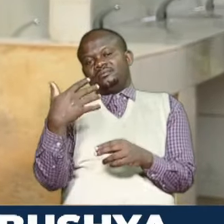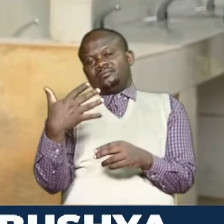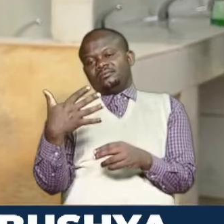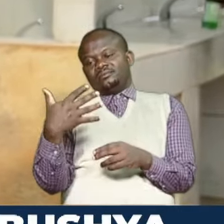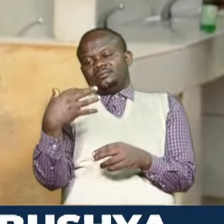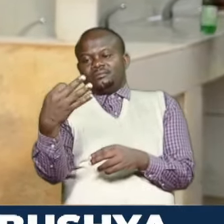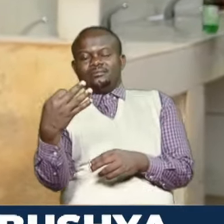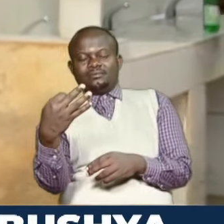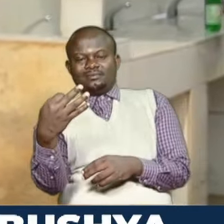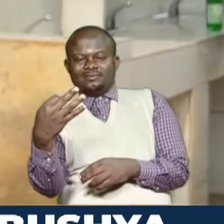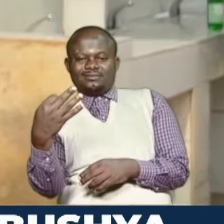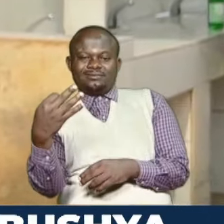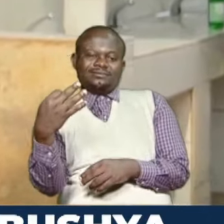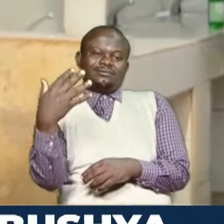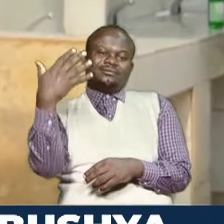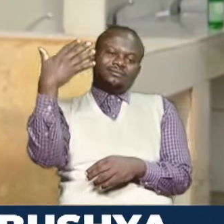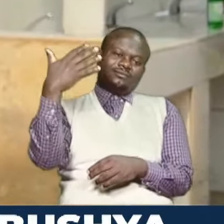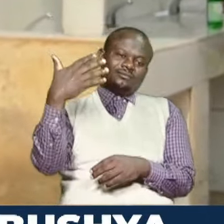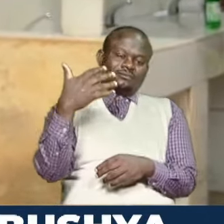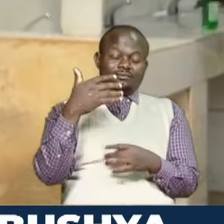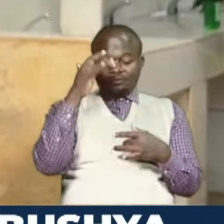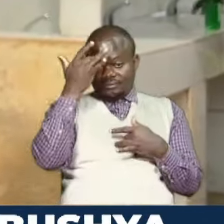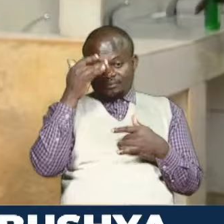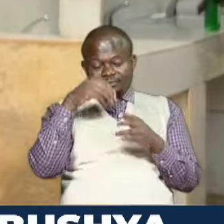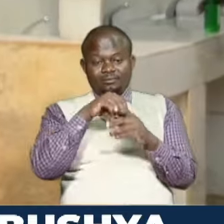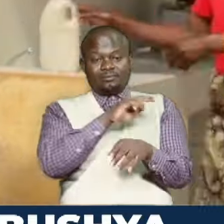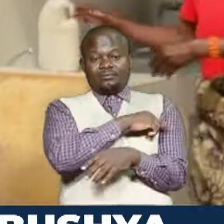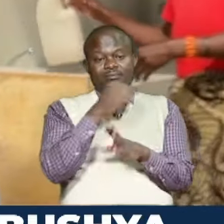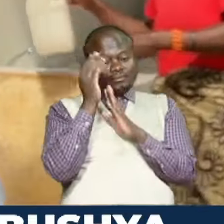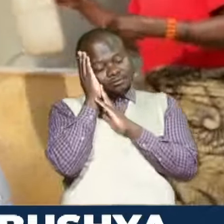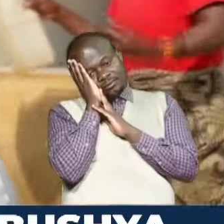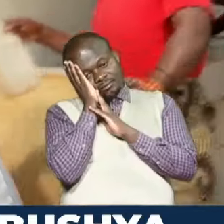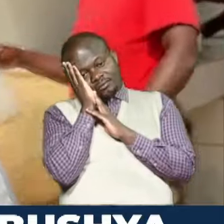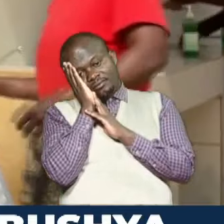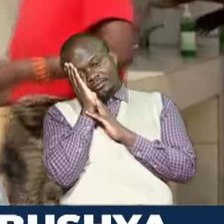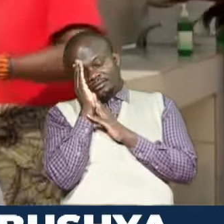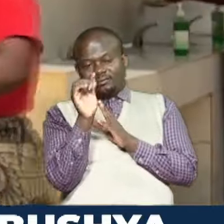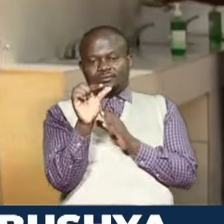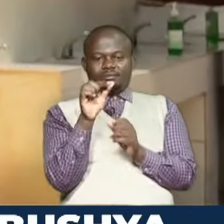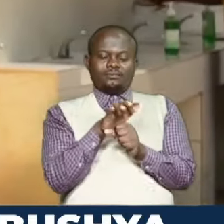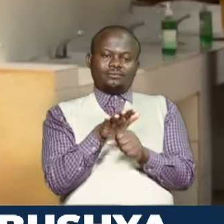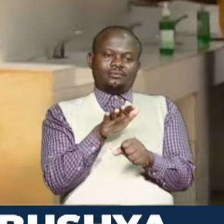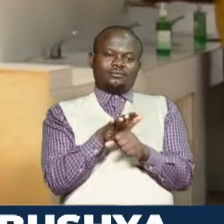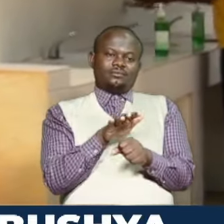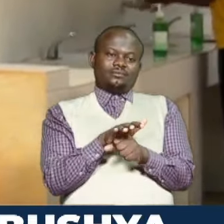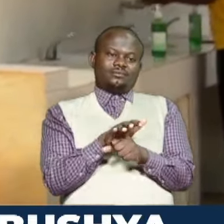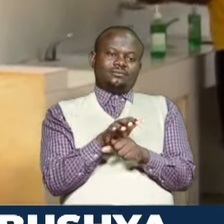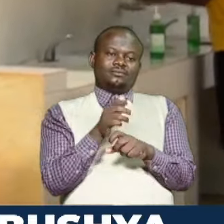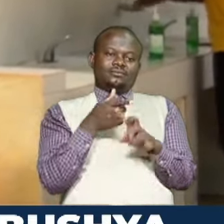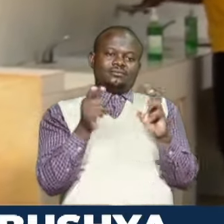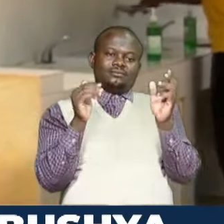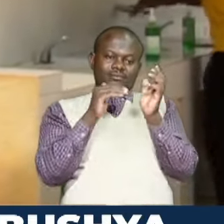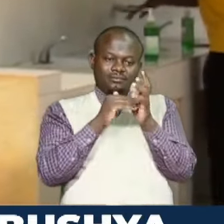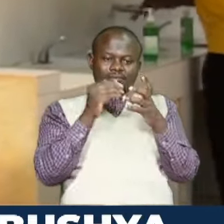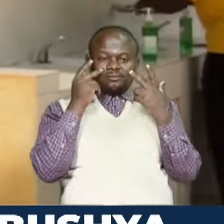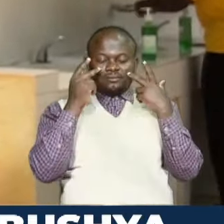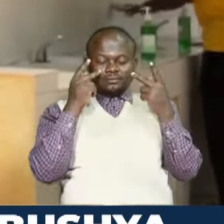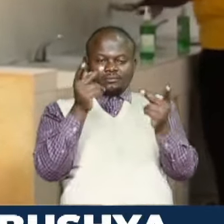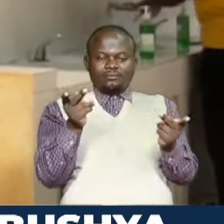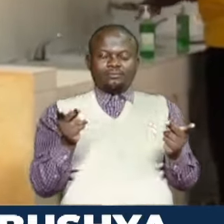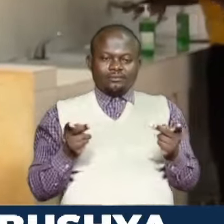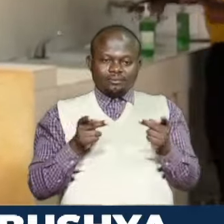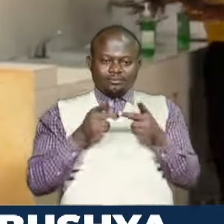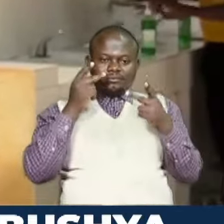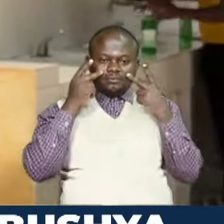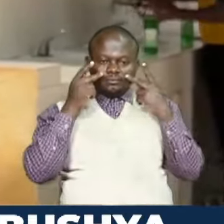133 na abarwayi baba bari ku bitanda ni bikeya aho ariko nanone narebe space